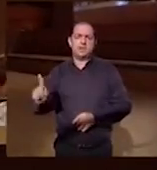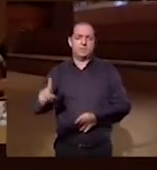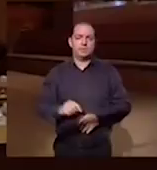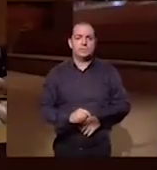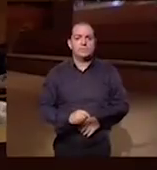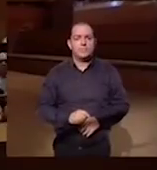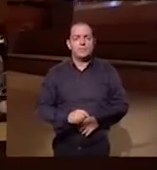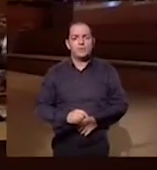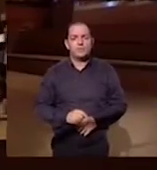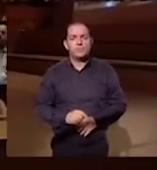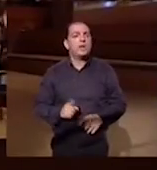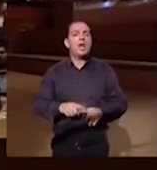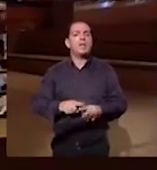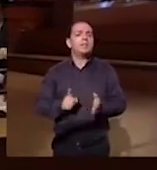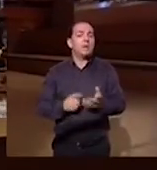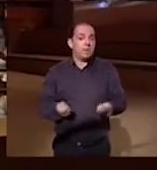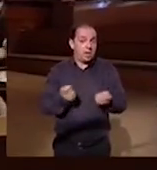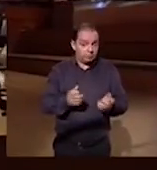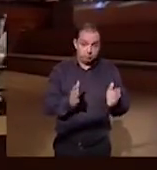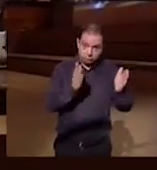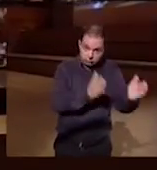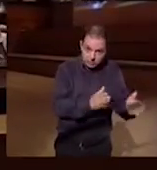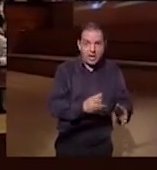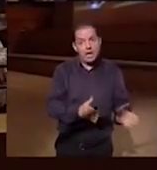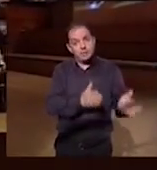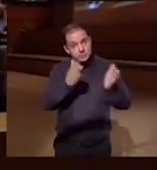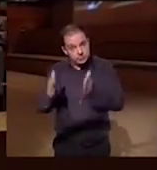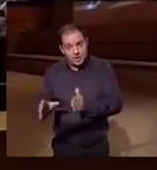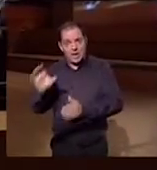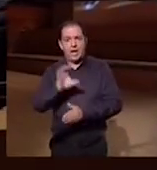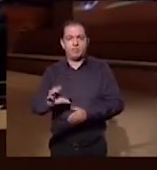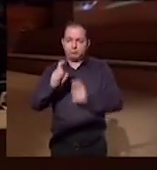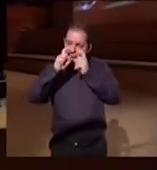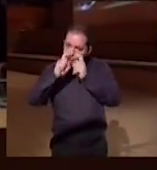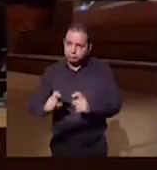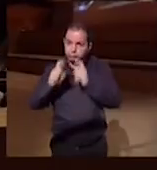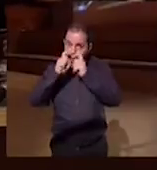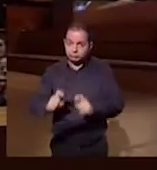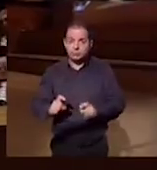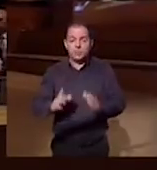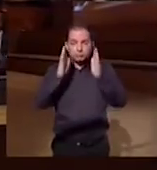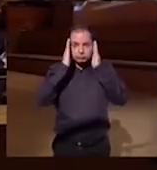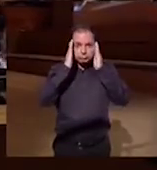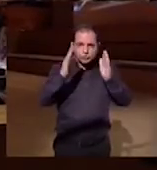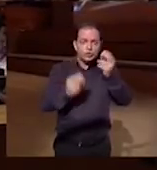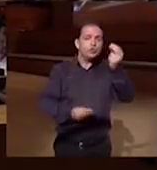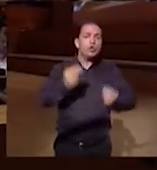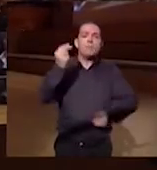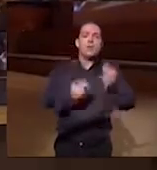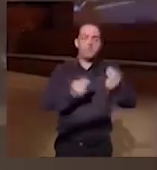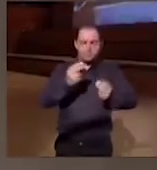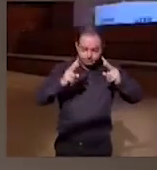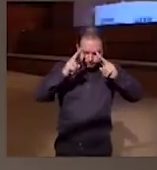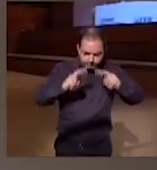Ελλάδα, οφείλει και η Ευρώπη να κάνει βήματα και να κοιτάξει το πρόβλημα κατάματα,